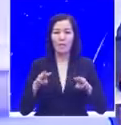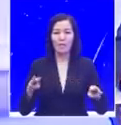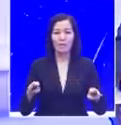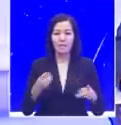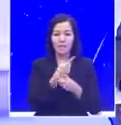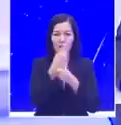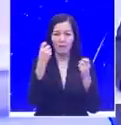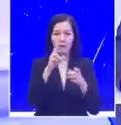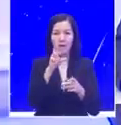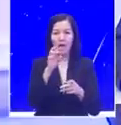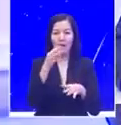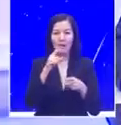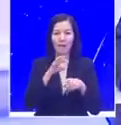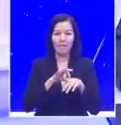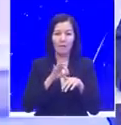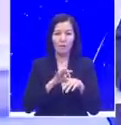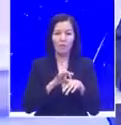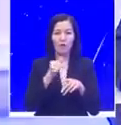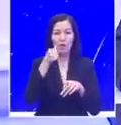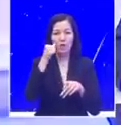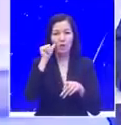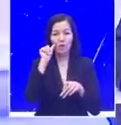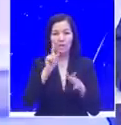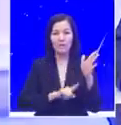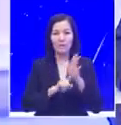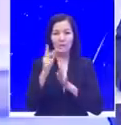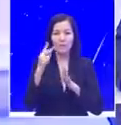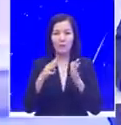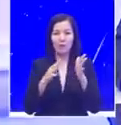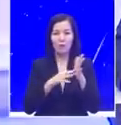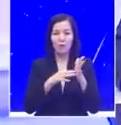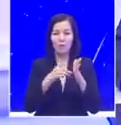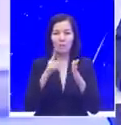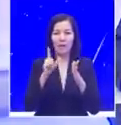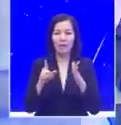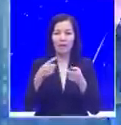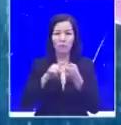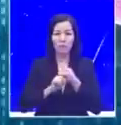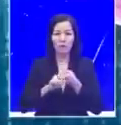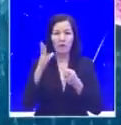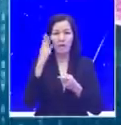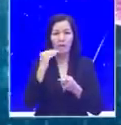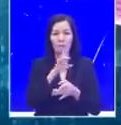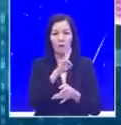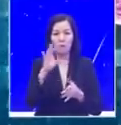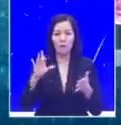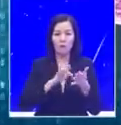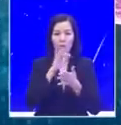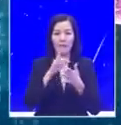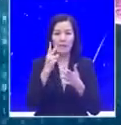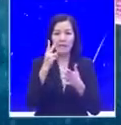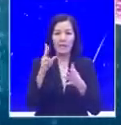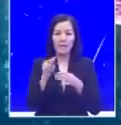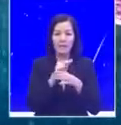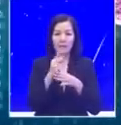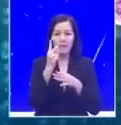ақпарынша коронавирус кешеден бері тағы 29 адамнан анықталған. Ал күні кеше Алматы мен Нұр-Сұлтанда емделген екі